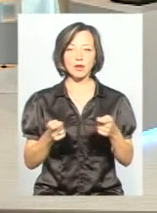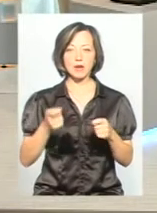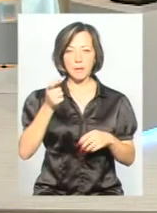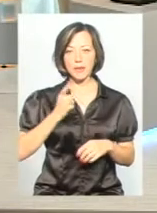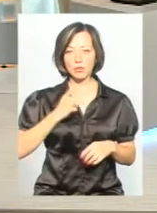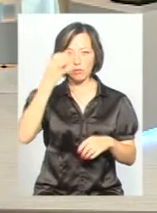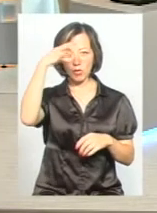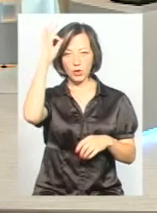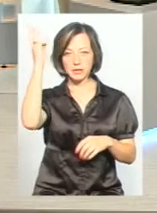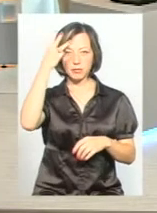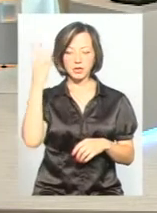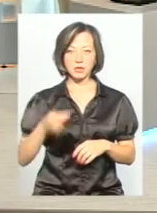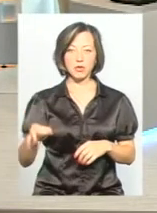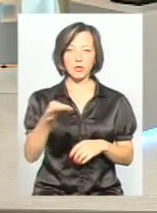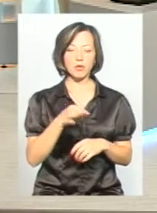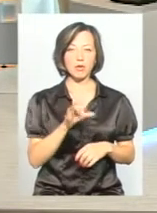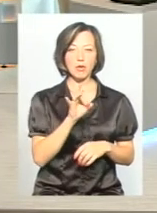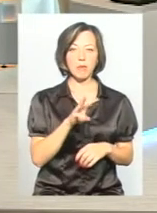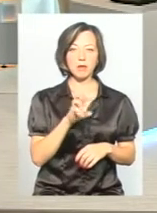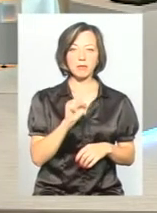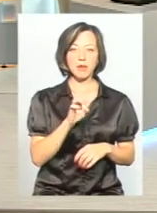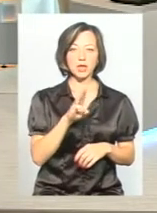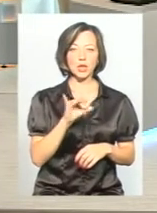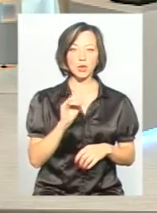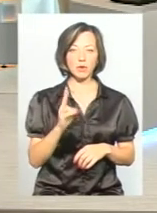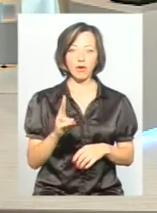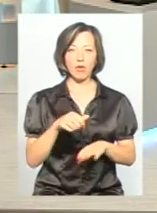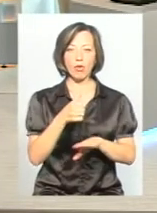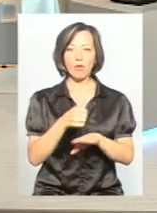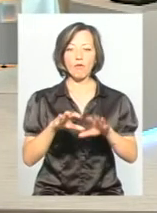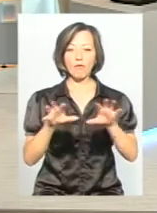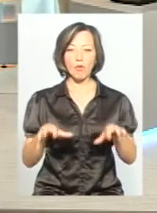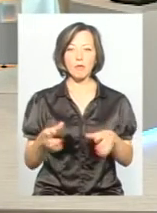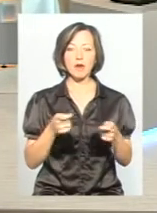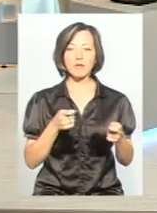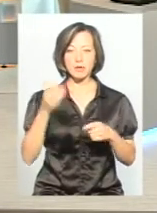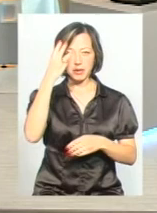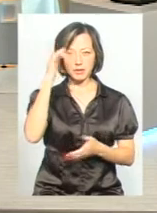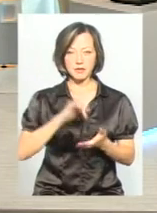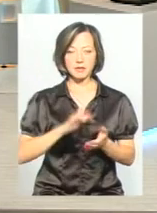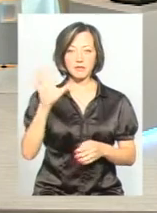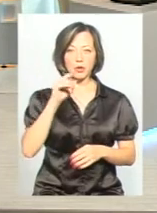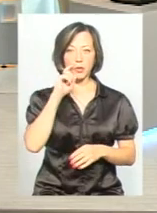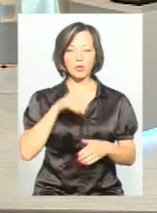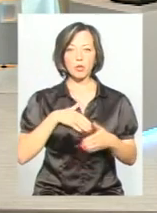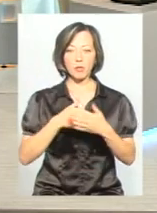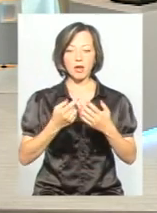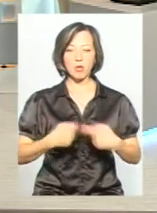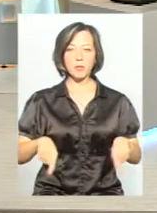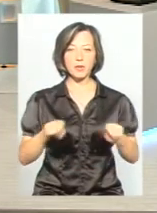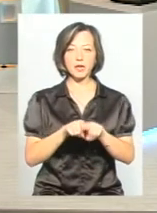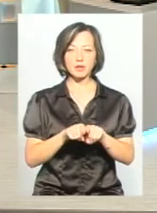патрульної поліції у Хмельницькій області Романом Мартинюком та головою управління Хмельницького обласного осередку Всеукраїнського громадського